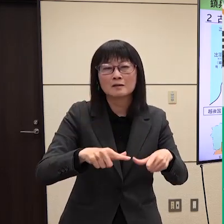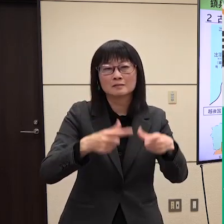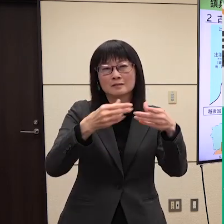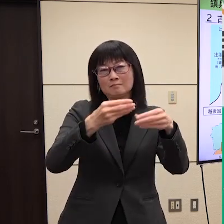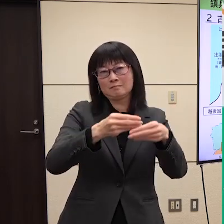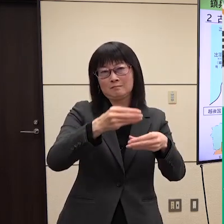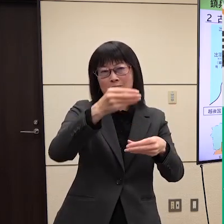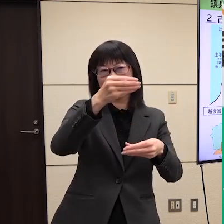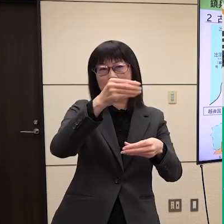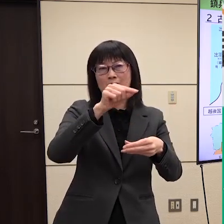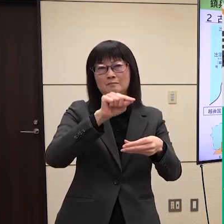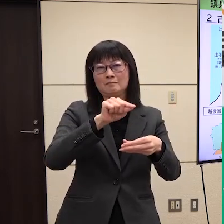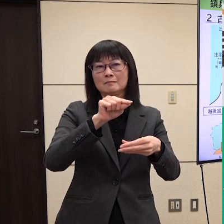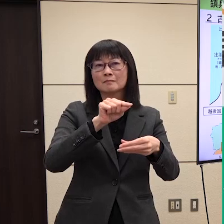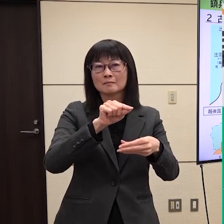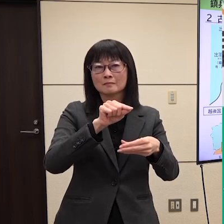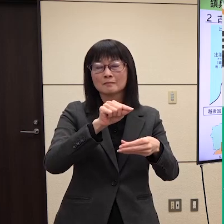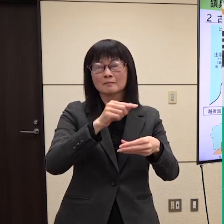ですね、